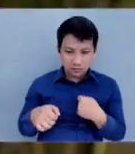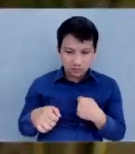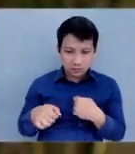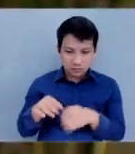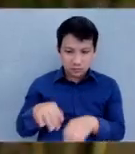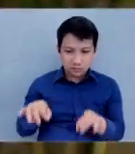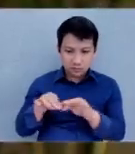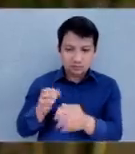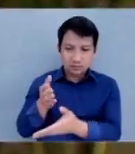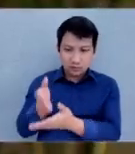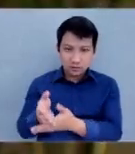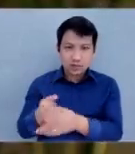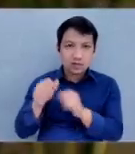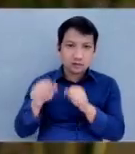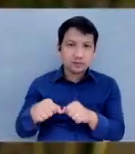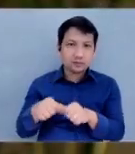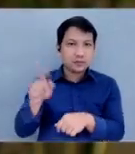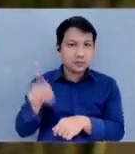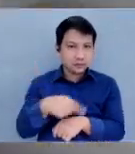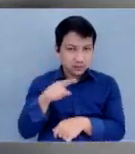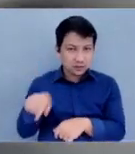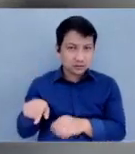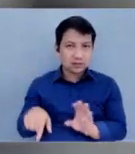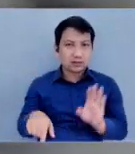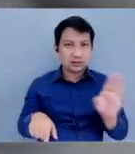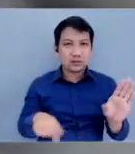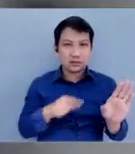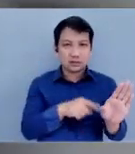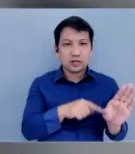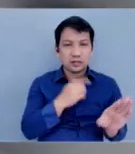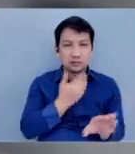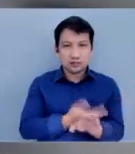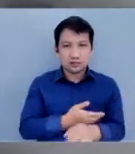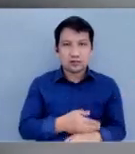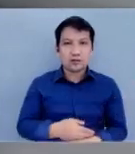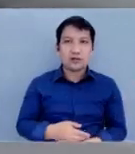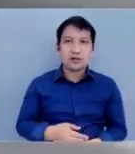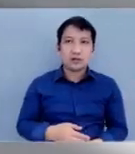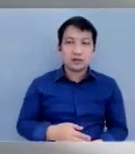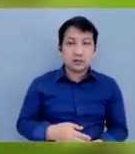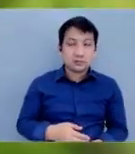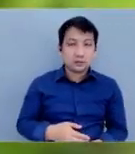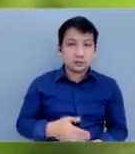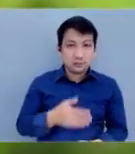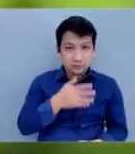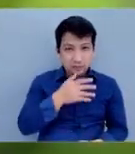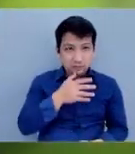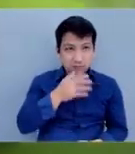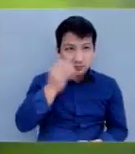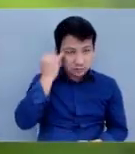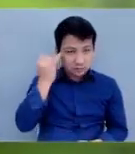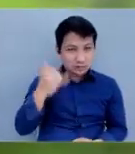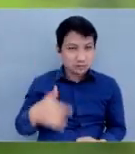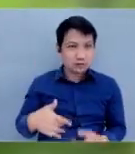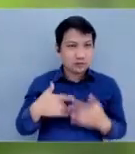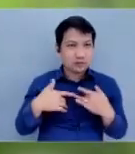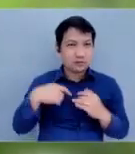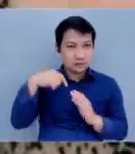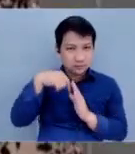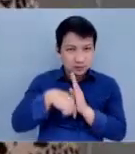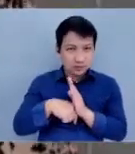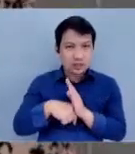pero kayang-kaya ko pong i-cancel para kay Lina. Ang ganitong pananaw ni Mommy Sophia sa buhay, malalim pa lang